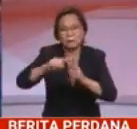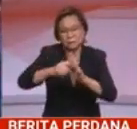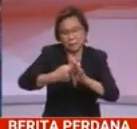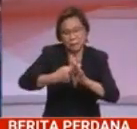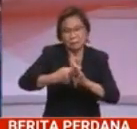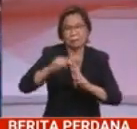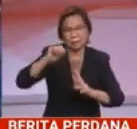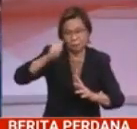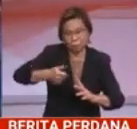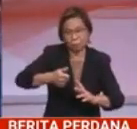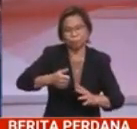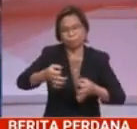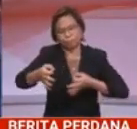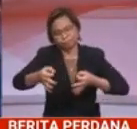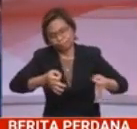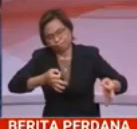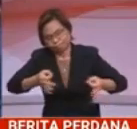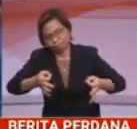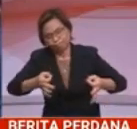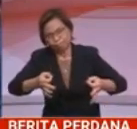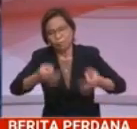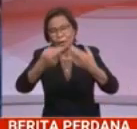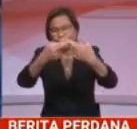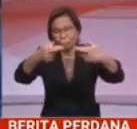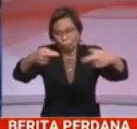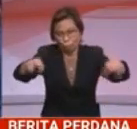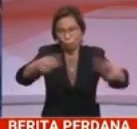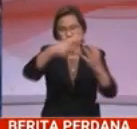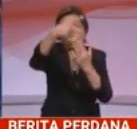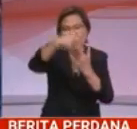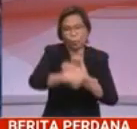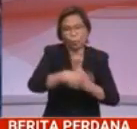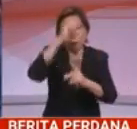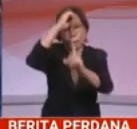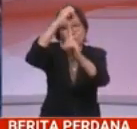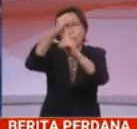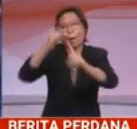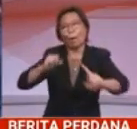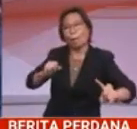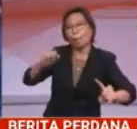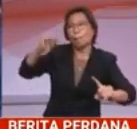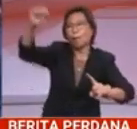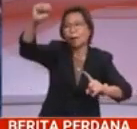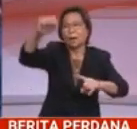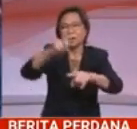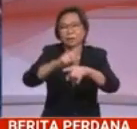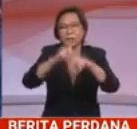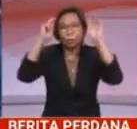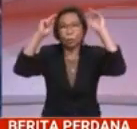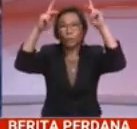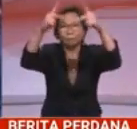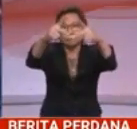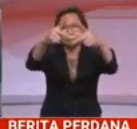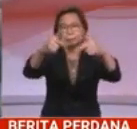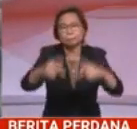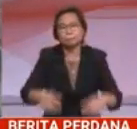esok beliau mengulas perkara itu selepas meresmikan program aspirasi merdeka di Kuantan Pahang